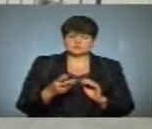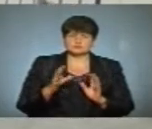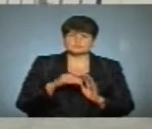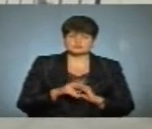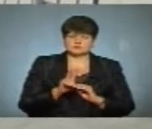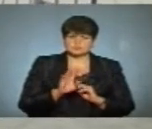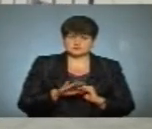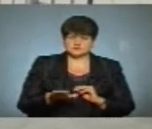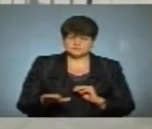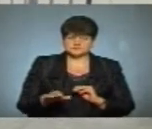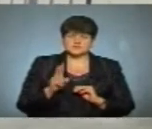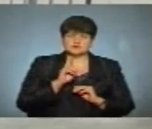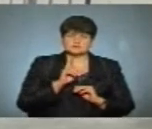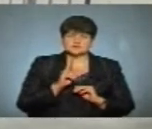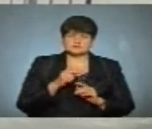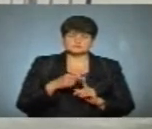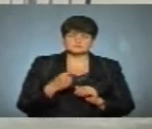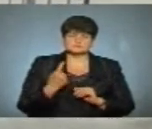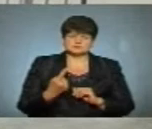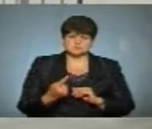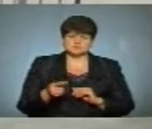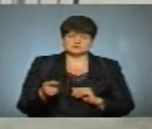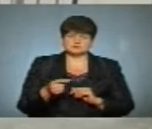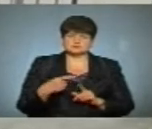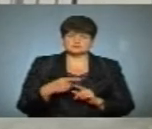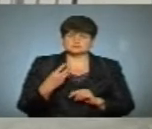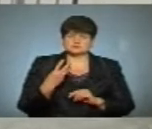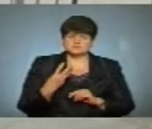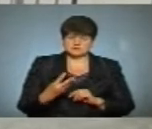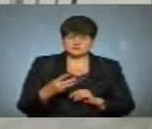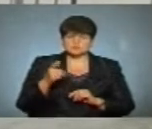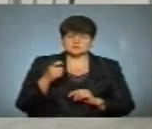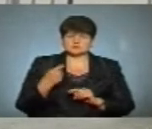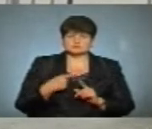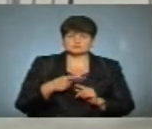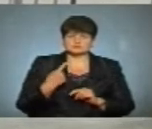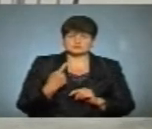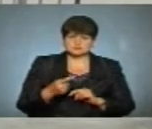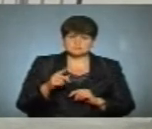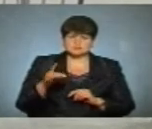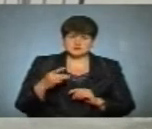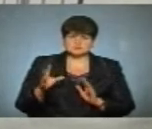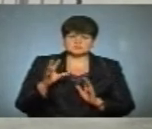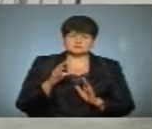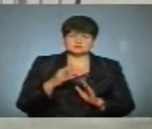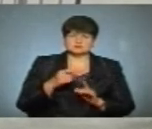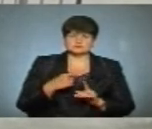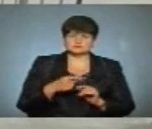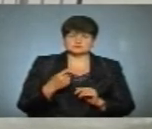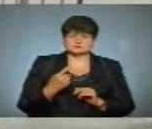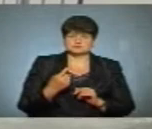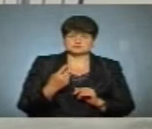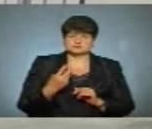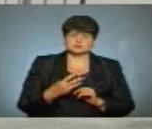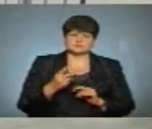дітей, Кременецький – 1, Тернопільський – 3, Чортківський – 1, Збаразький – 4, в тому числі одна дитина,